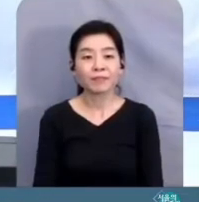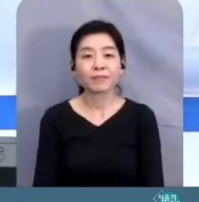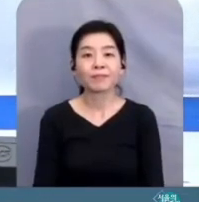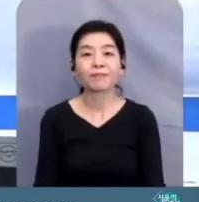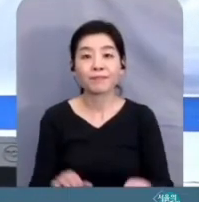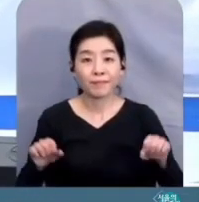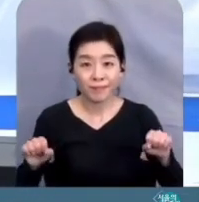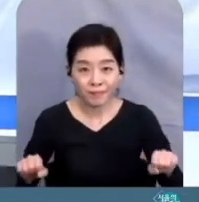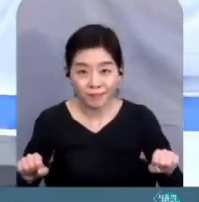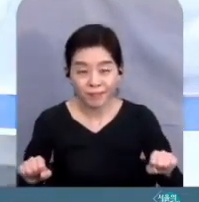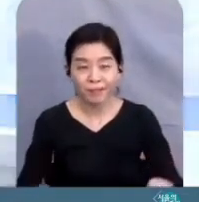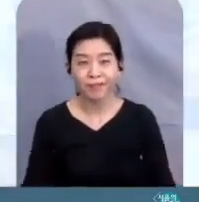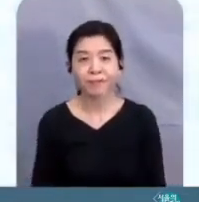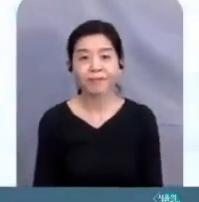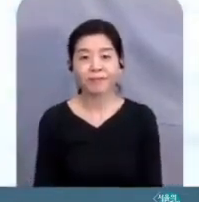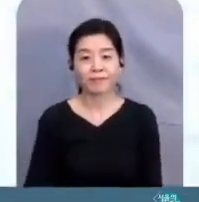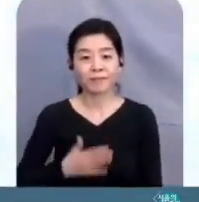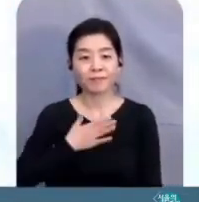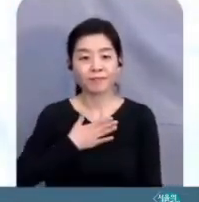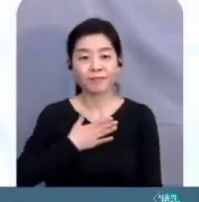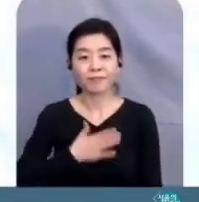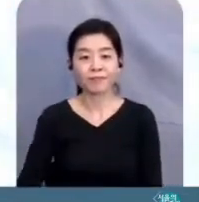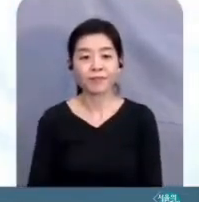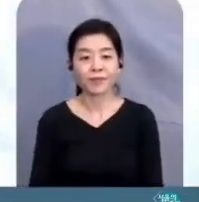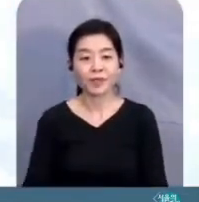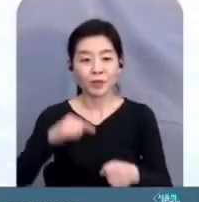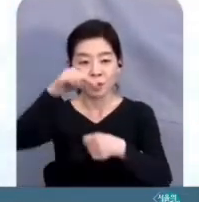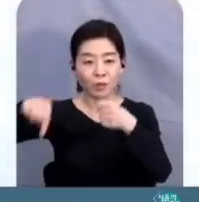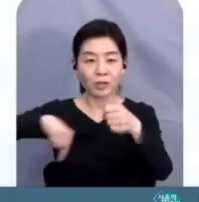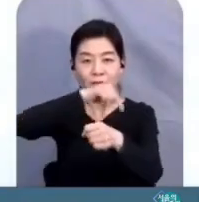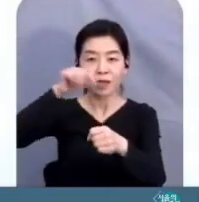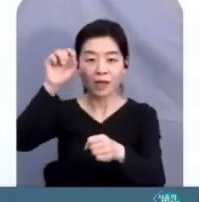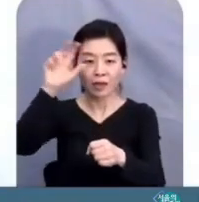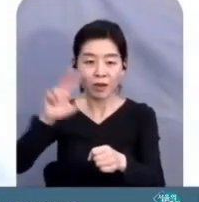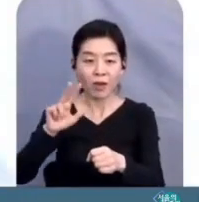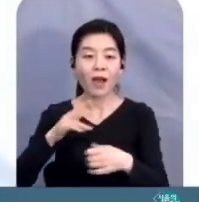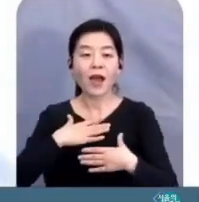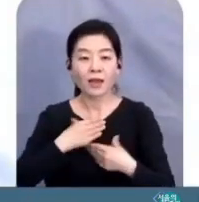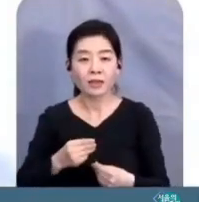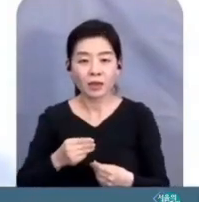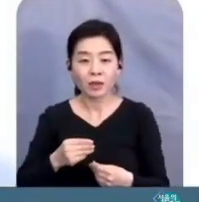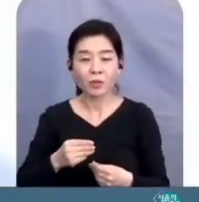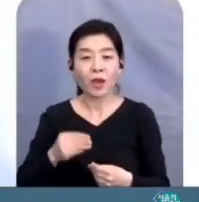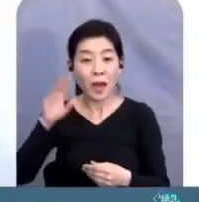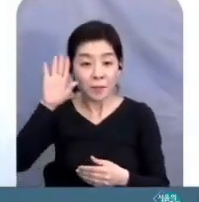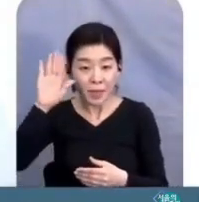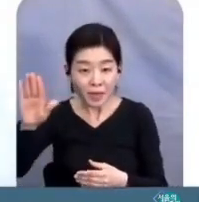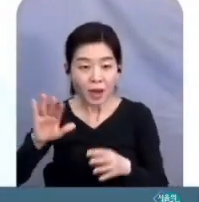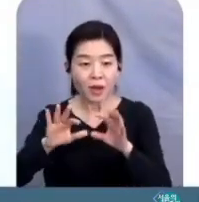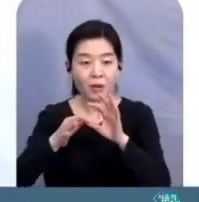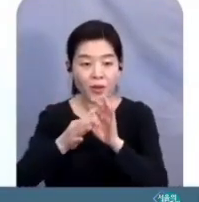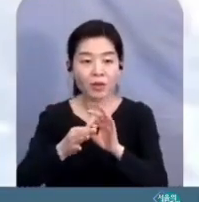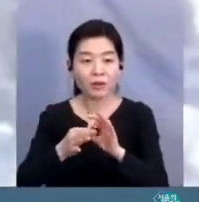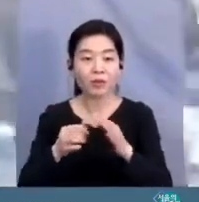예, 안녕하십니까. 저는 원자력 안전과 미래 이정윤입니다. 반갑습니다.